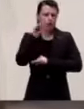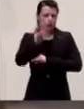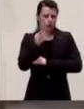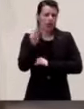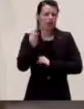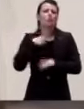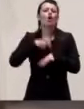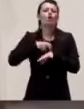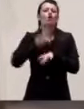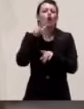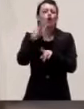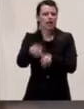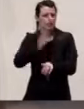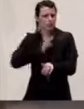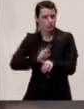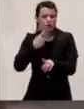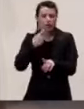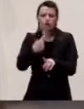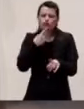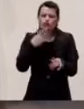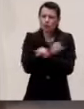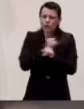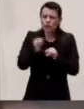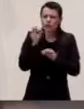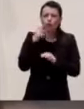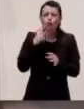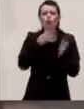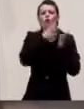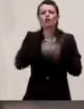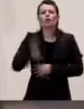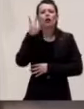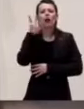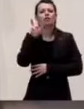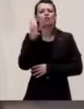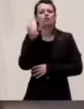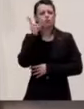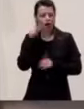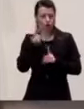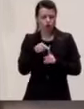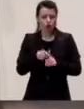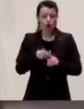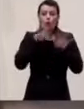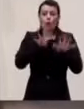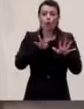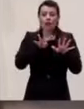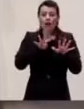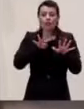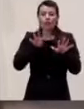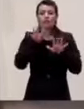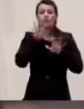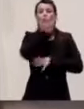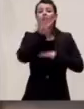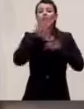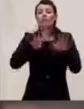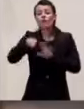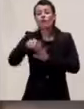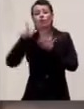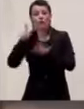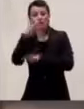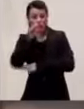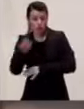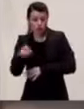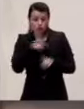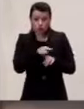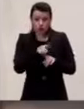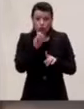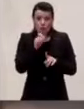questa delibera così dettagliata del 30 marzo, il 49,7% dei decessi è avvenuto tra il 16 ed il